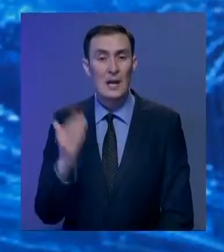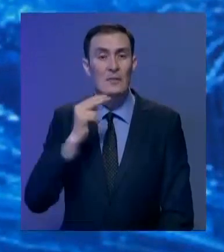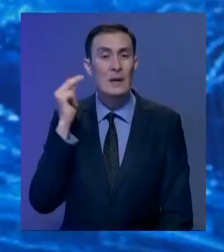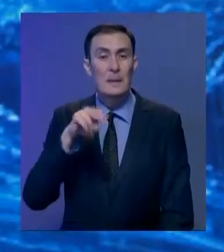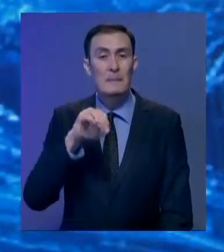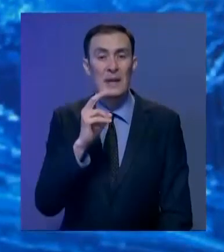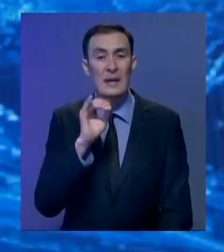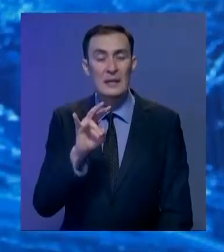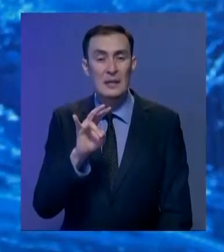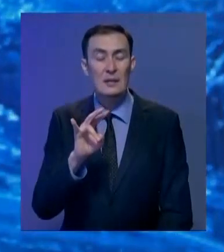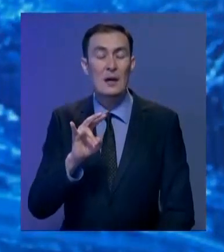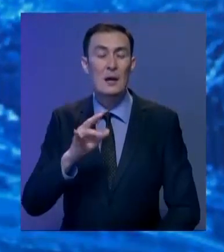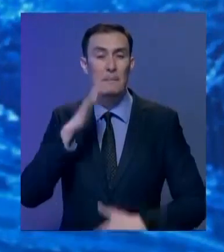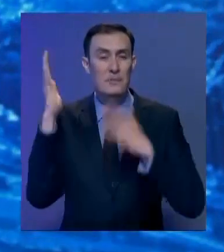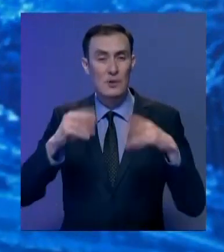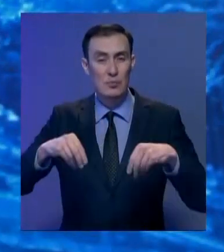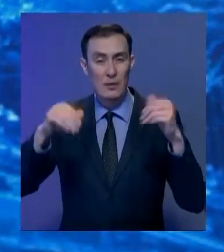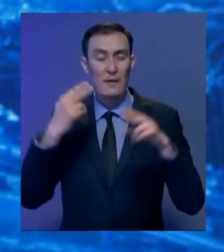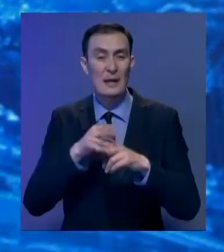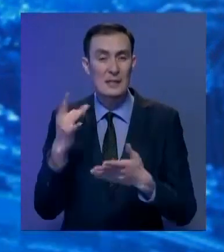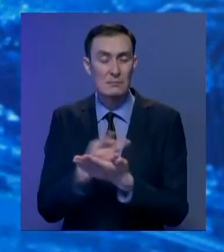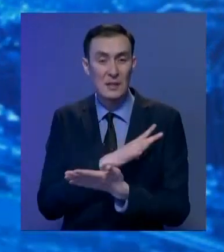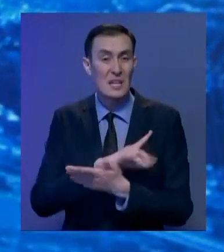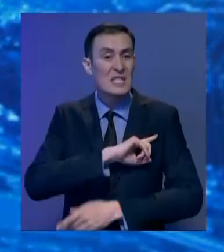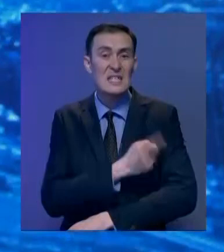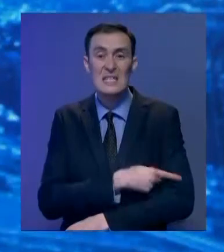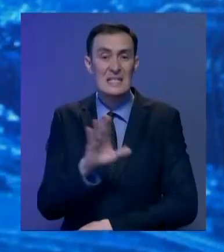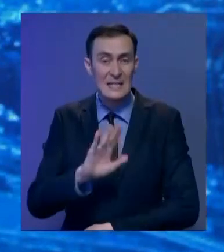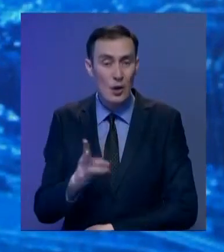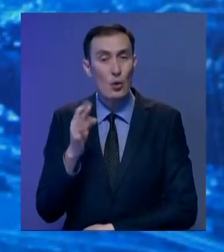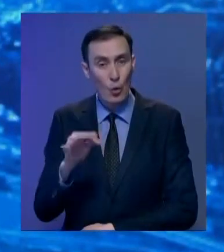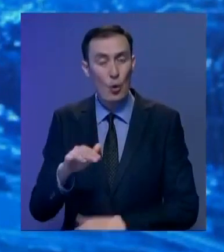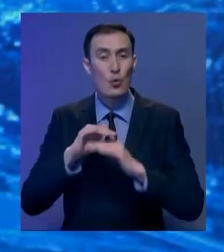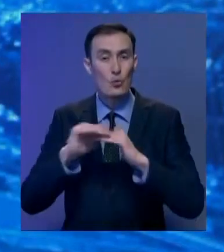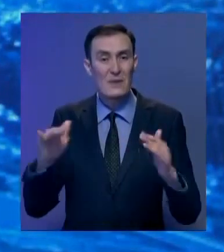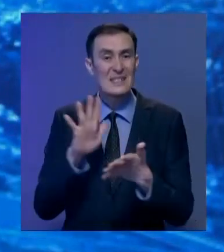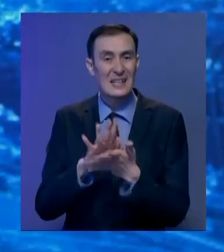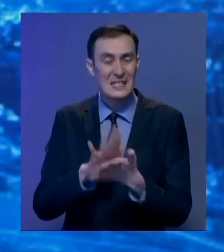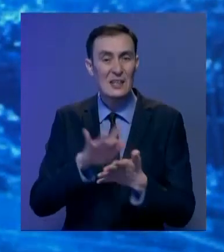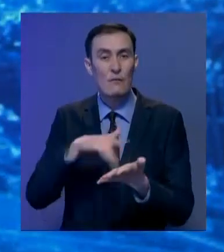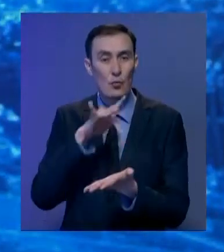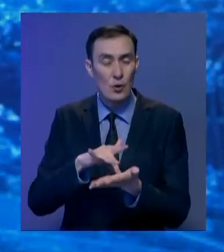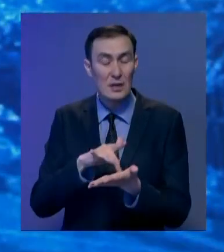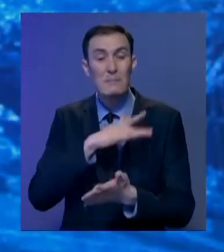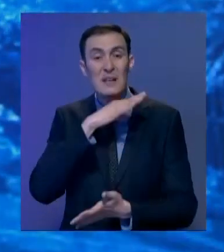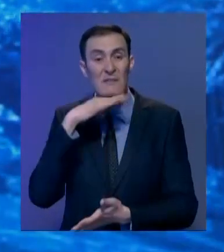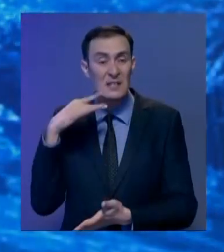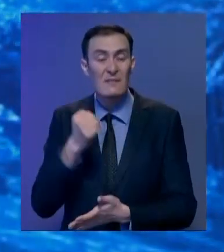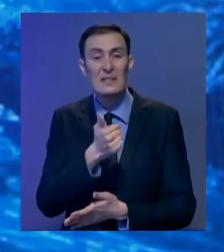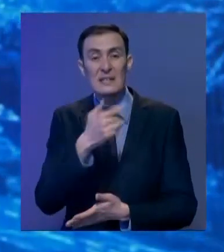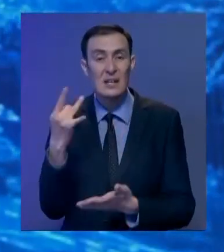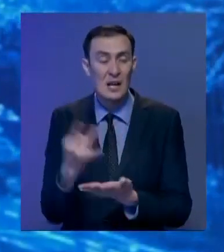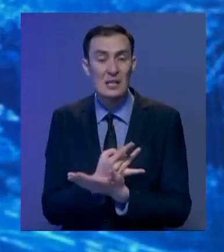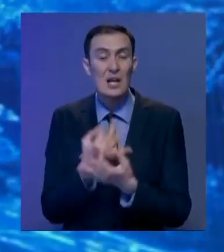Пекин накрыла очередная песчаная буря. В этот раз она не была такой силы, однако уровень загрязнения все же превысил в несколько